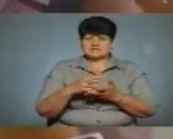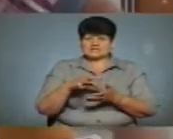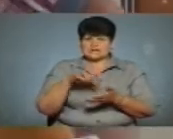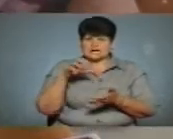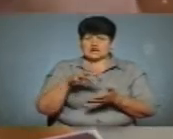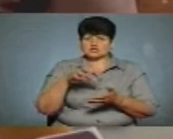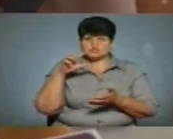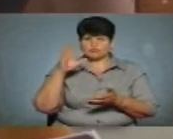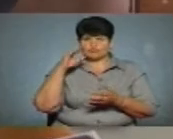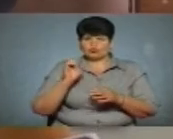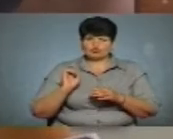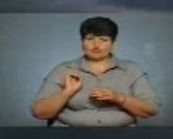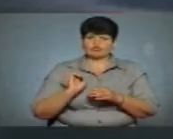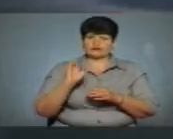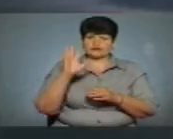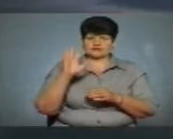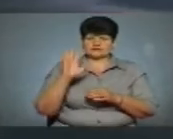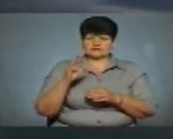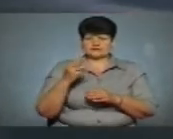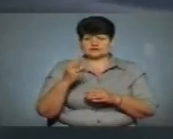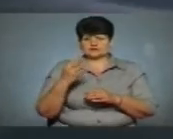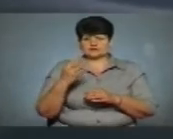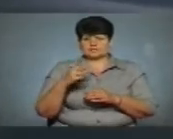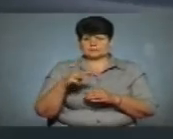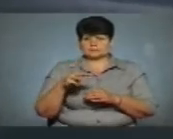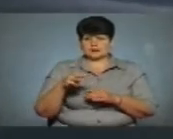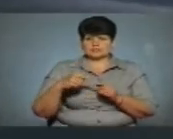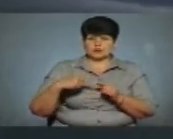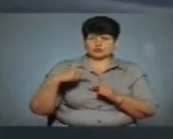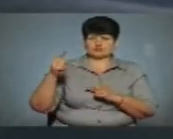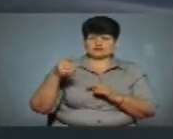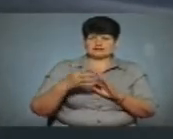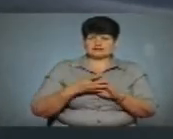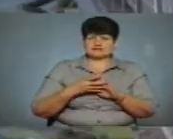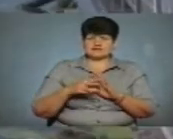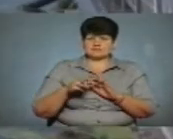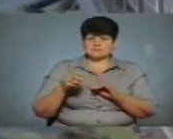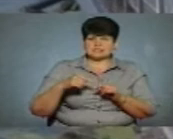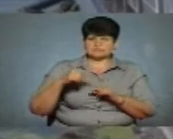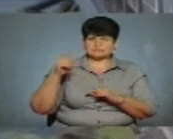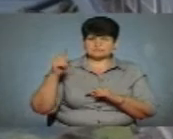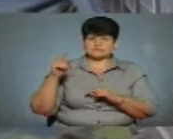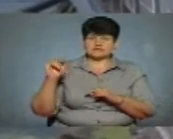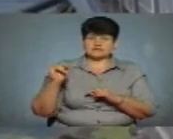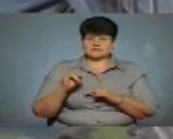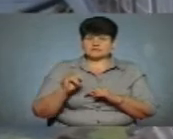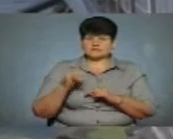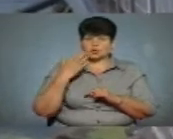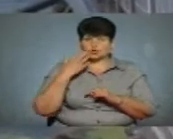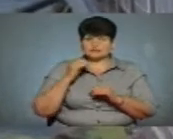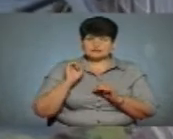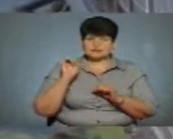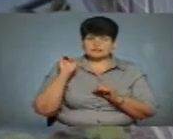воду, викидають вверх на 3-4 метри, довжина 9 метрів струї, і коли летить,